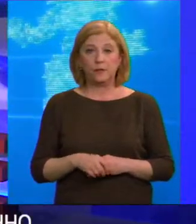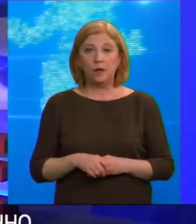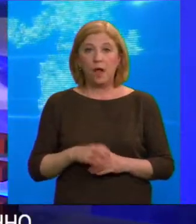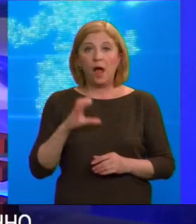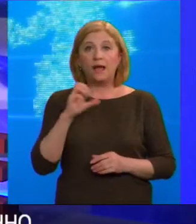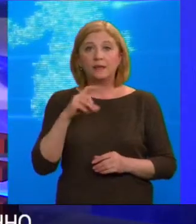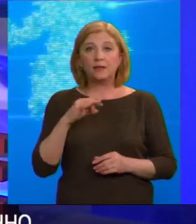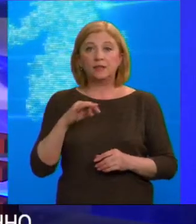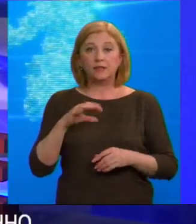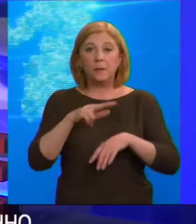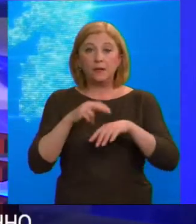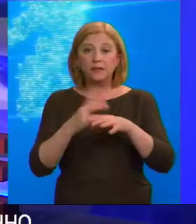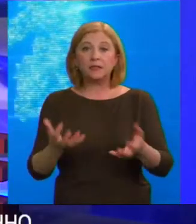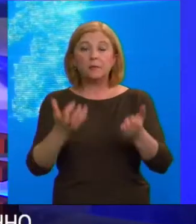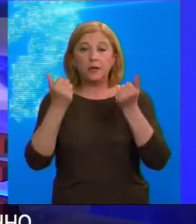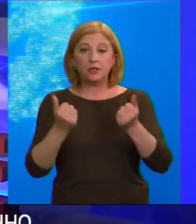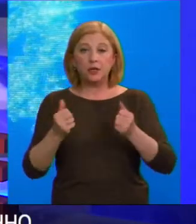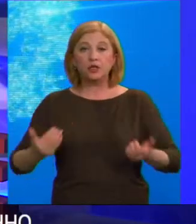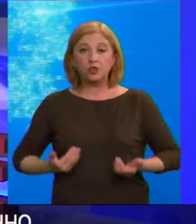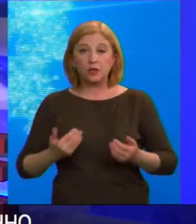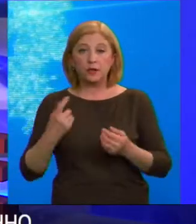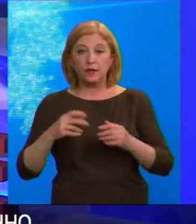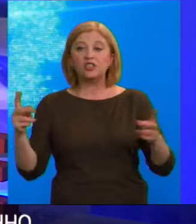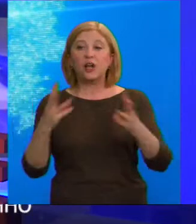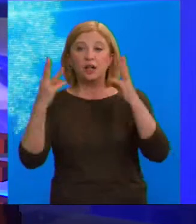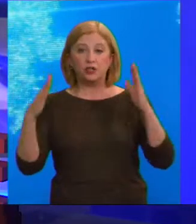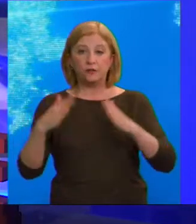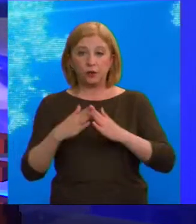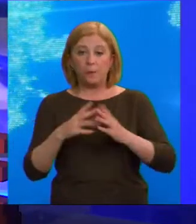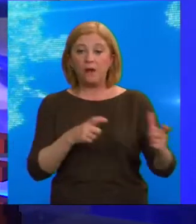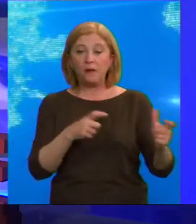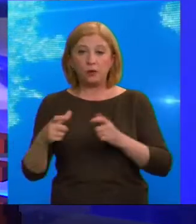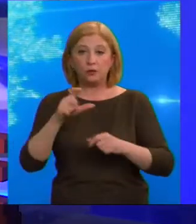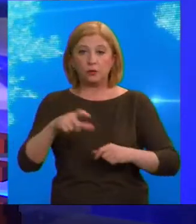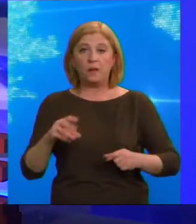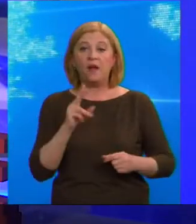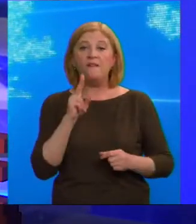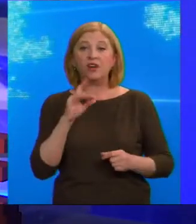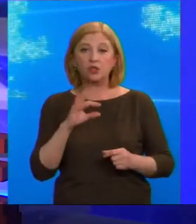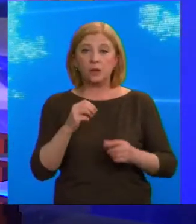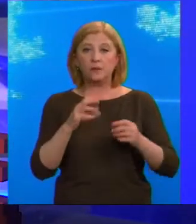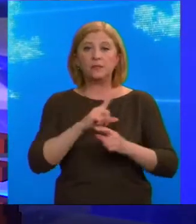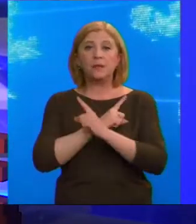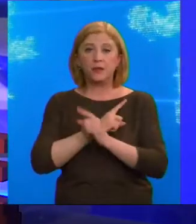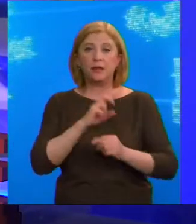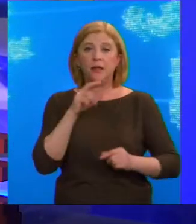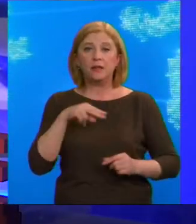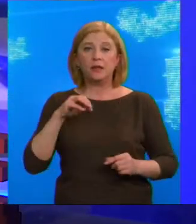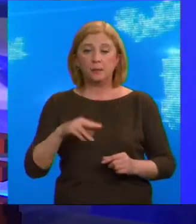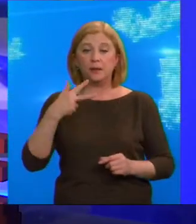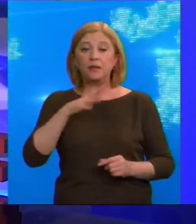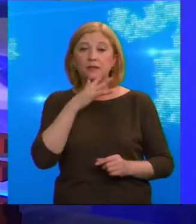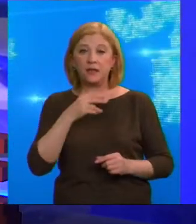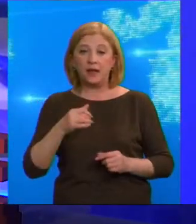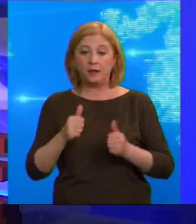Саткинские полицейские спасли жителей из горящего дома. Стражи порядка до приезда пожарных эвакуировали людей. А в Кыштыме смертельный ДТП. 30-летний водитель пошел на